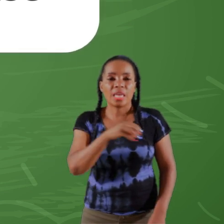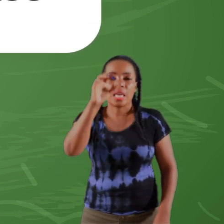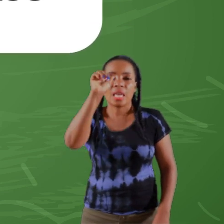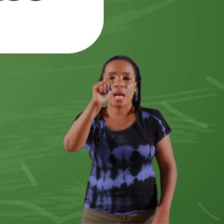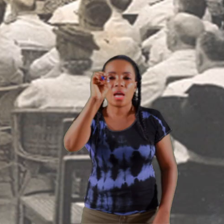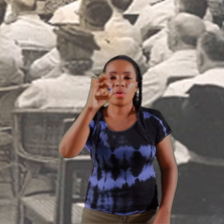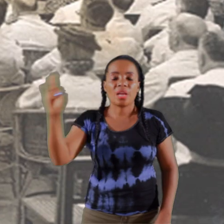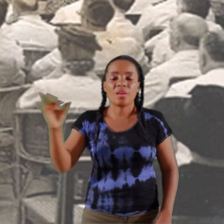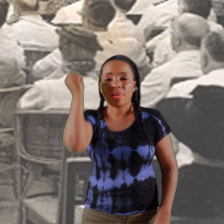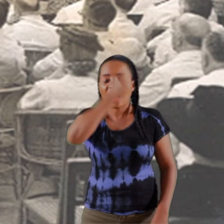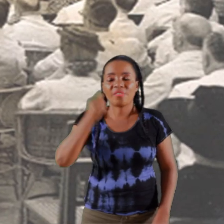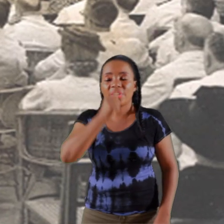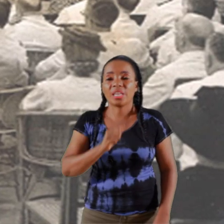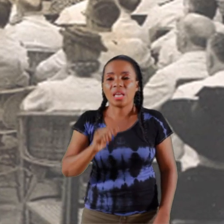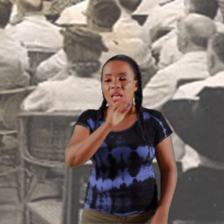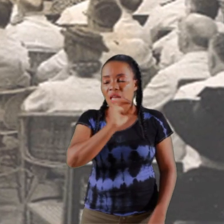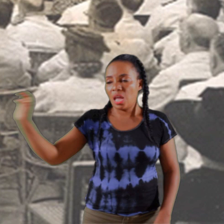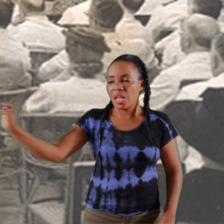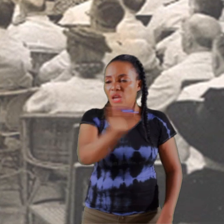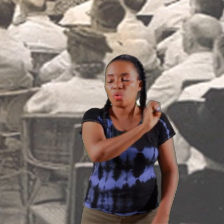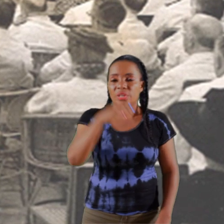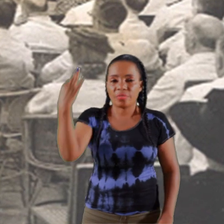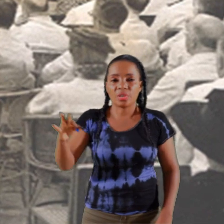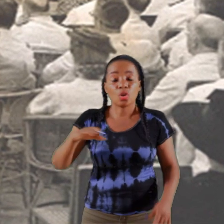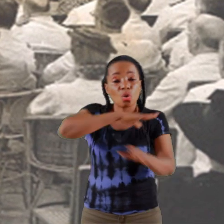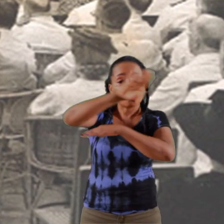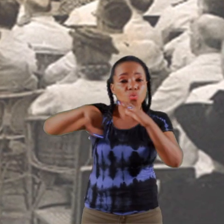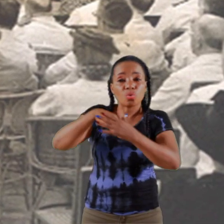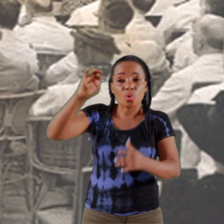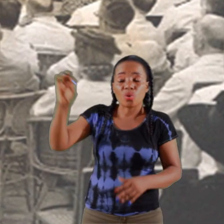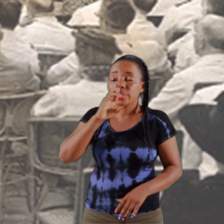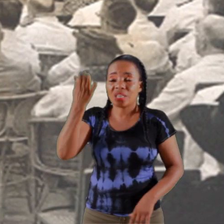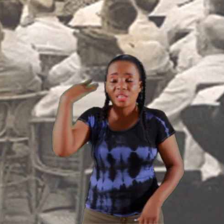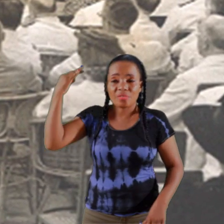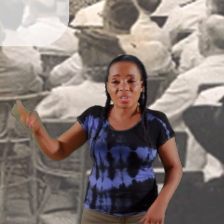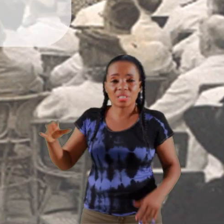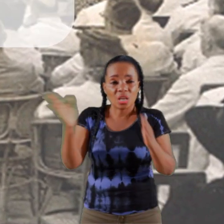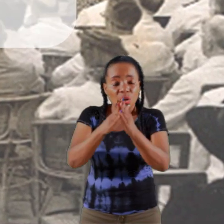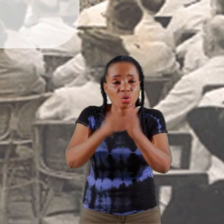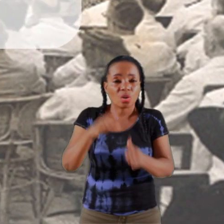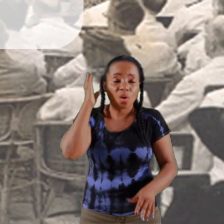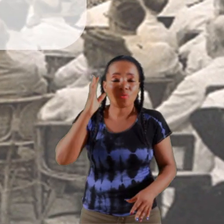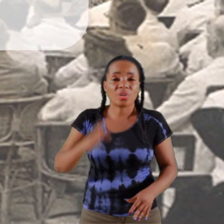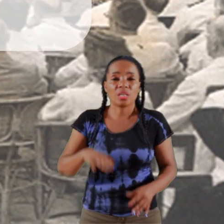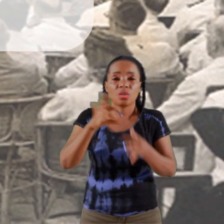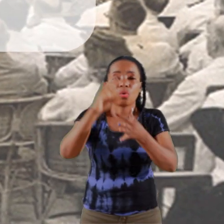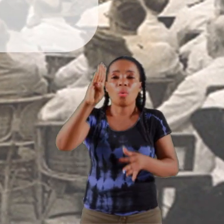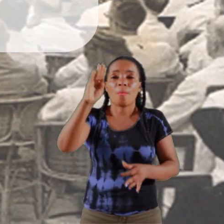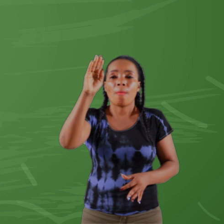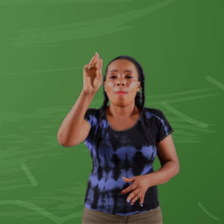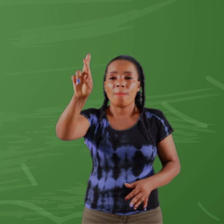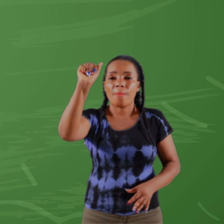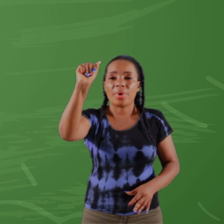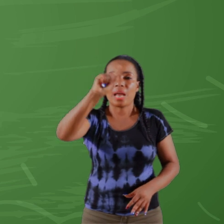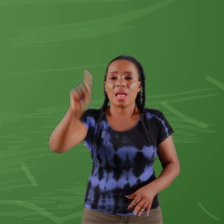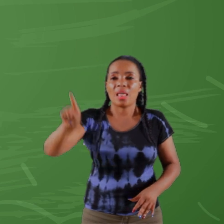française. Ils étaient tous des Français, réunis à la conférence de Brazzaville en 1944. Cette conférence